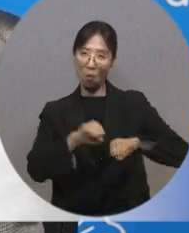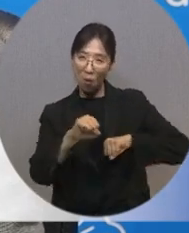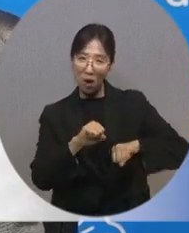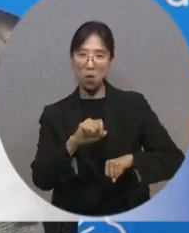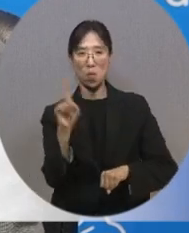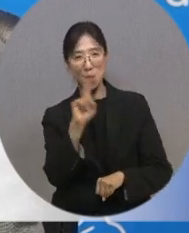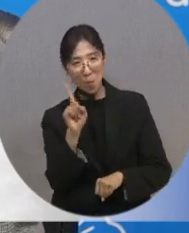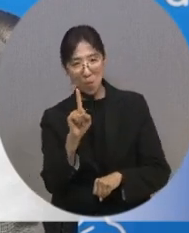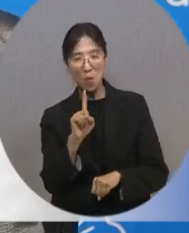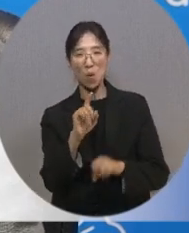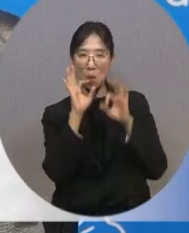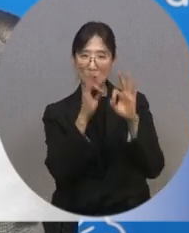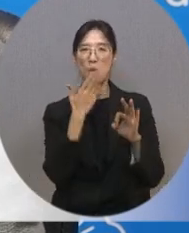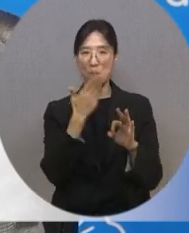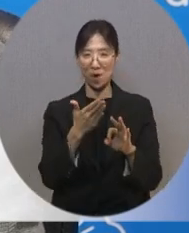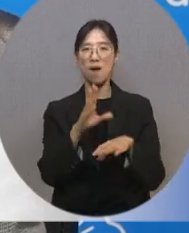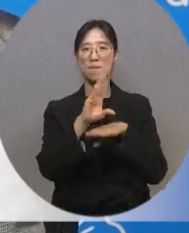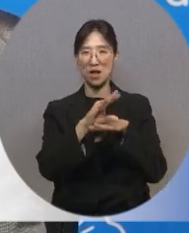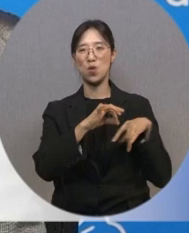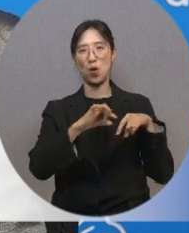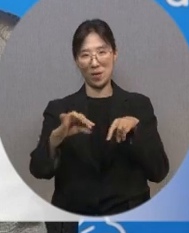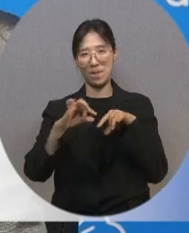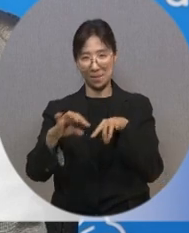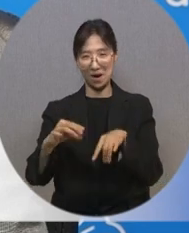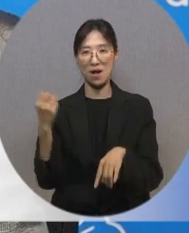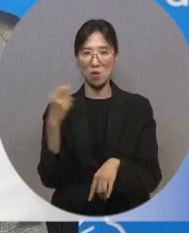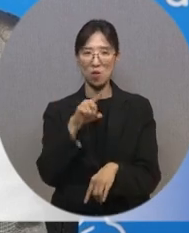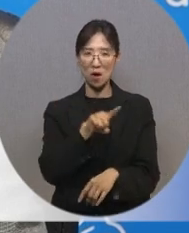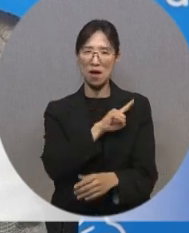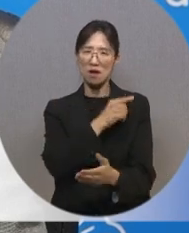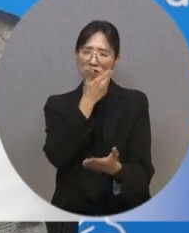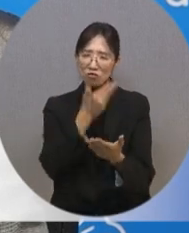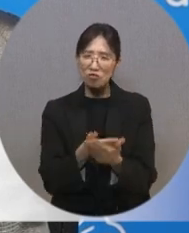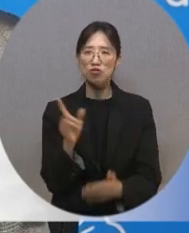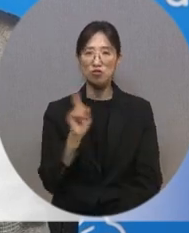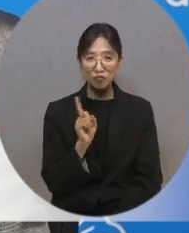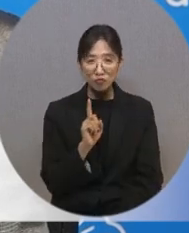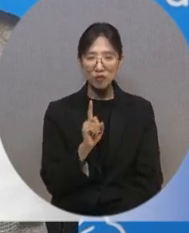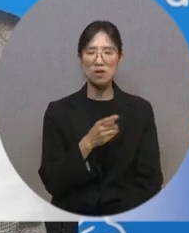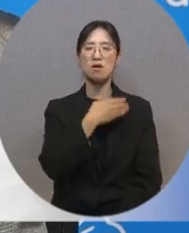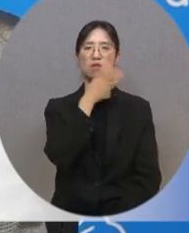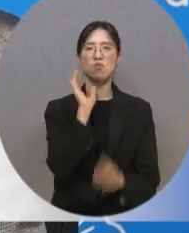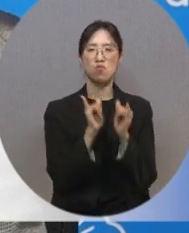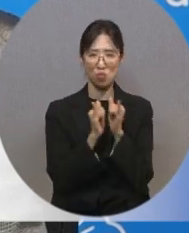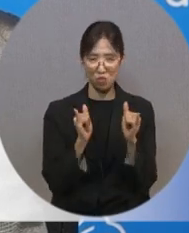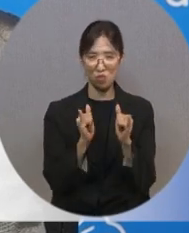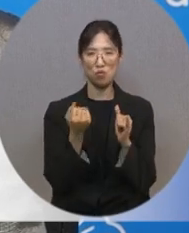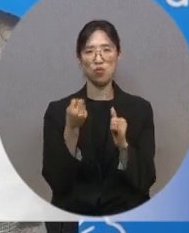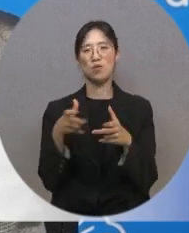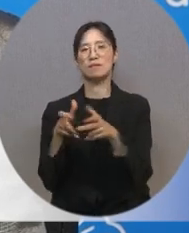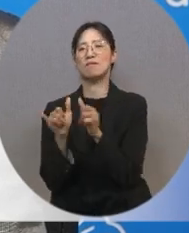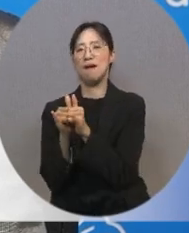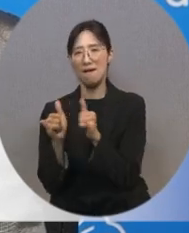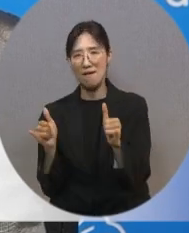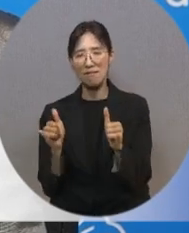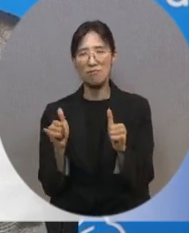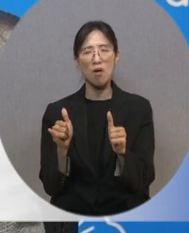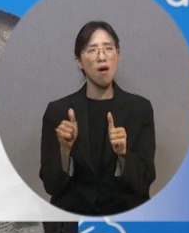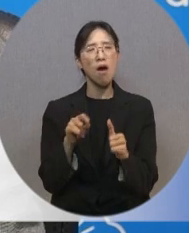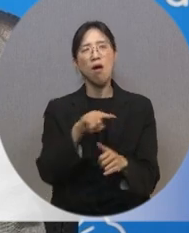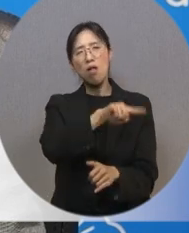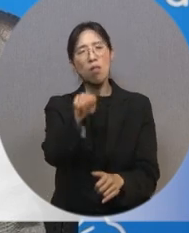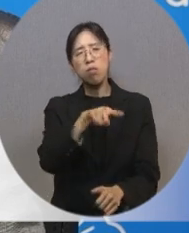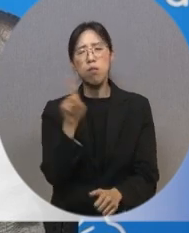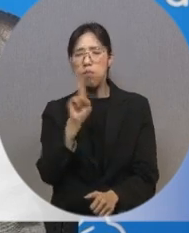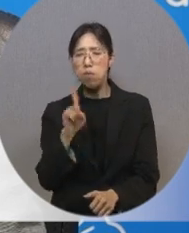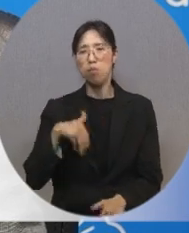부분들을 알 수 있게끔 생방송을 진행을 했고요. 또 거기에 가장 중요한 것은 우리 어르신들이라든가 장애인들이 알 수 없었던